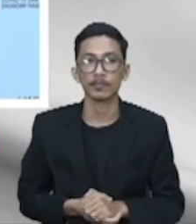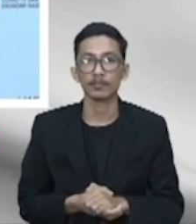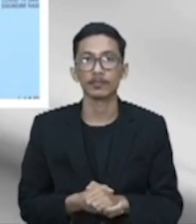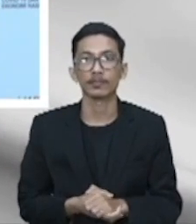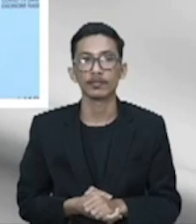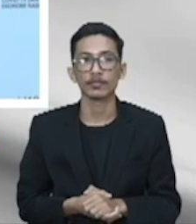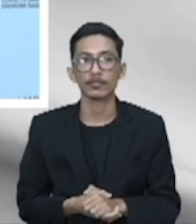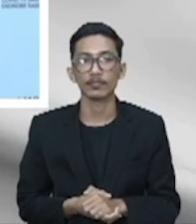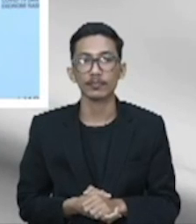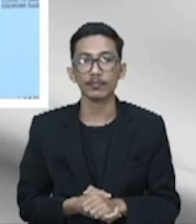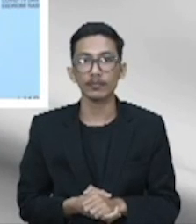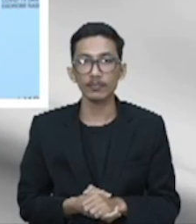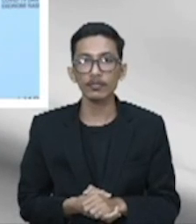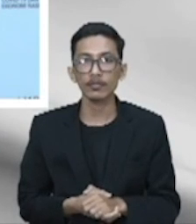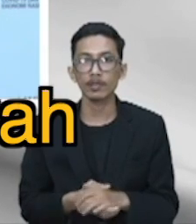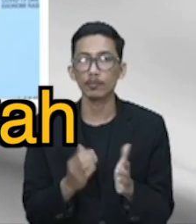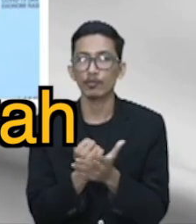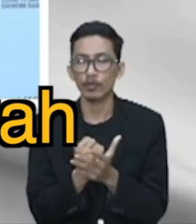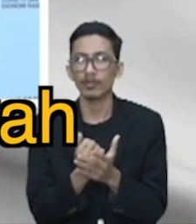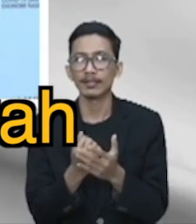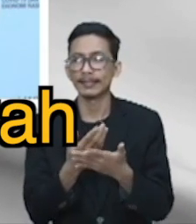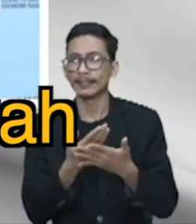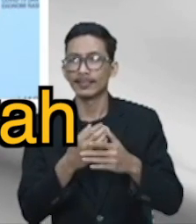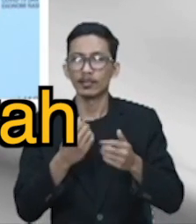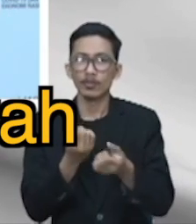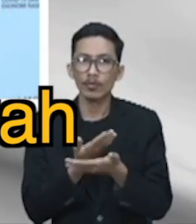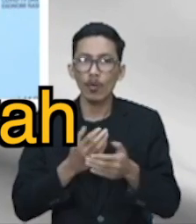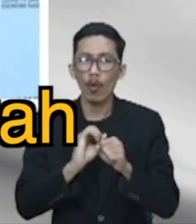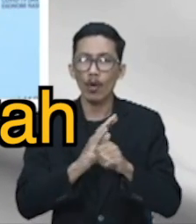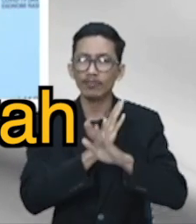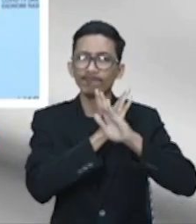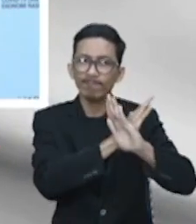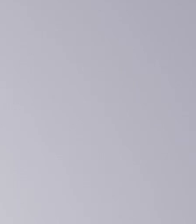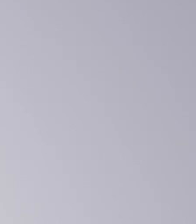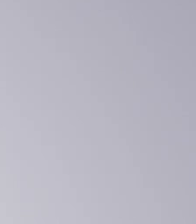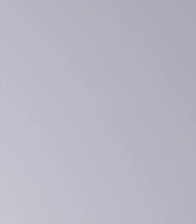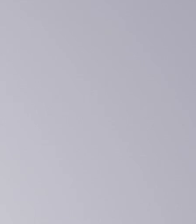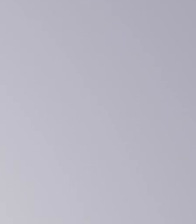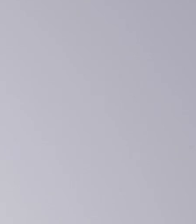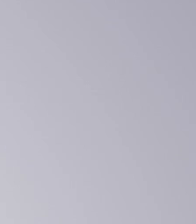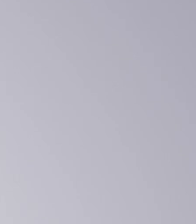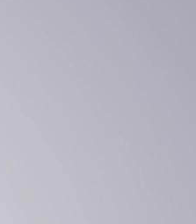bisa memenangkan pertarungan ini. Kita akan ketemu di masa depan kita yang cerah.